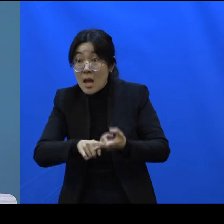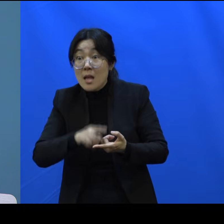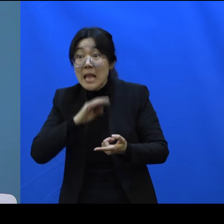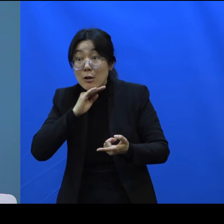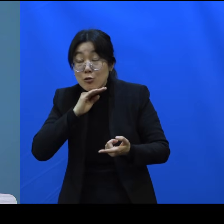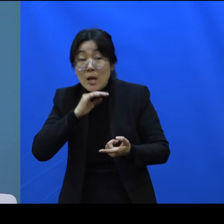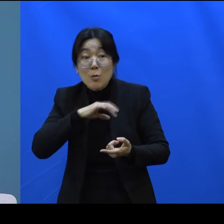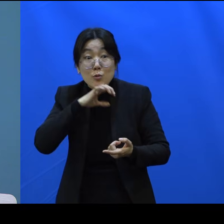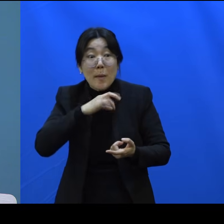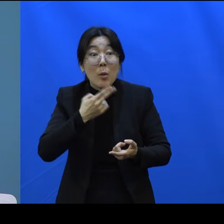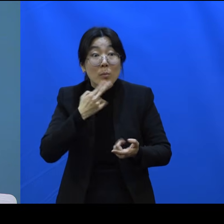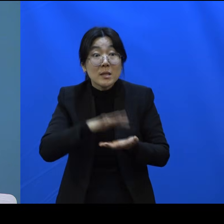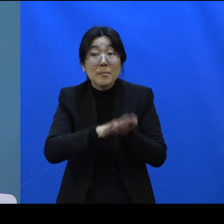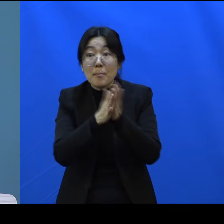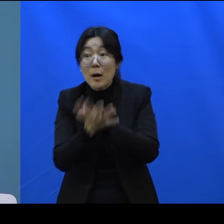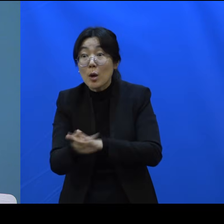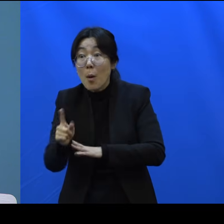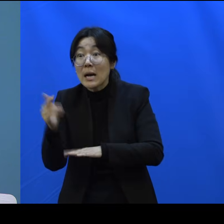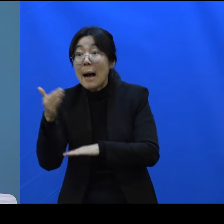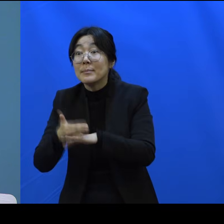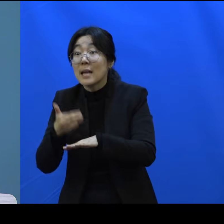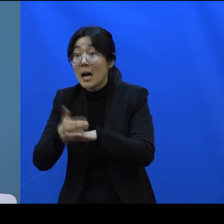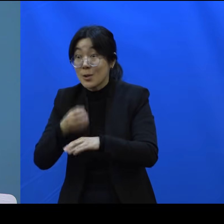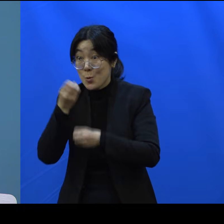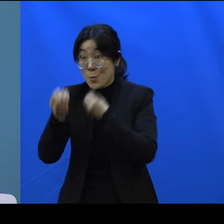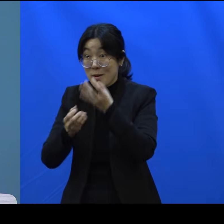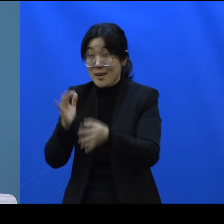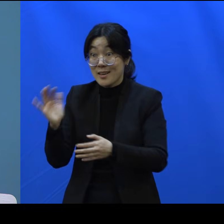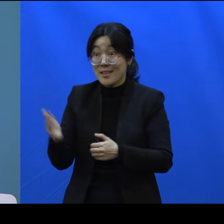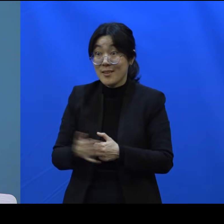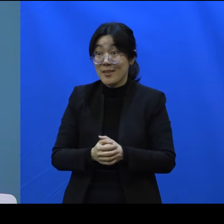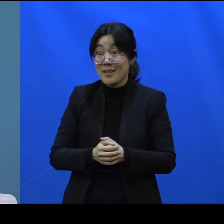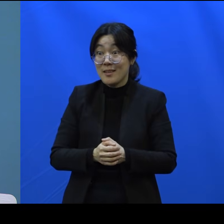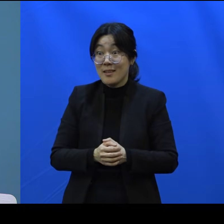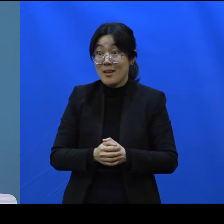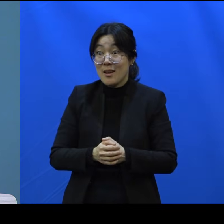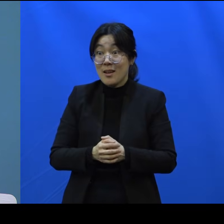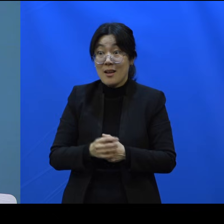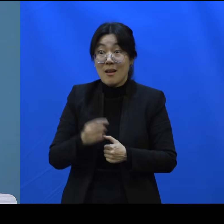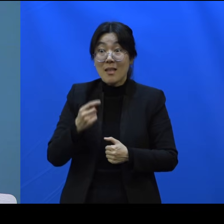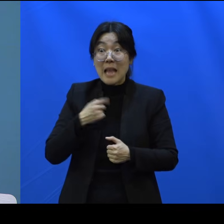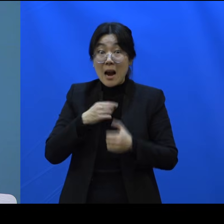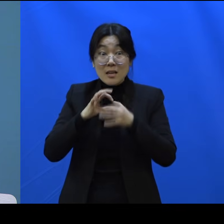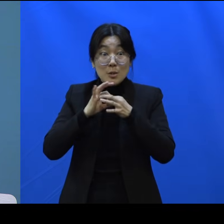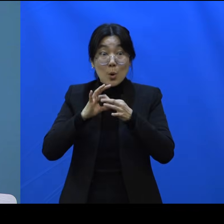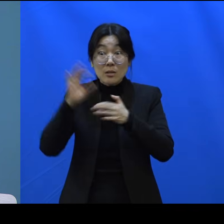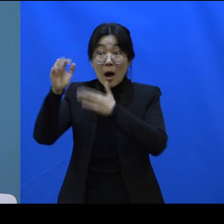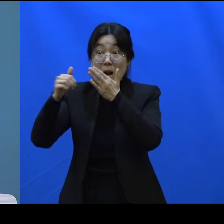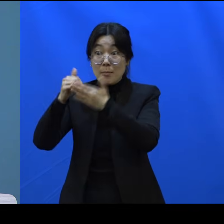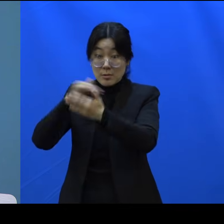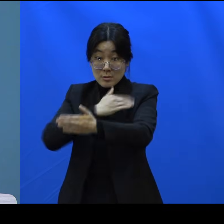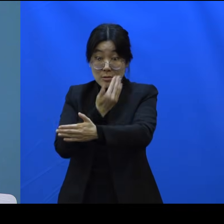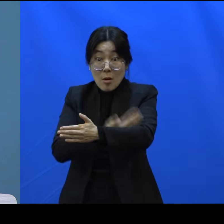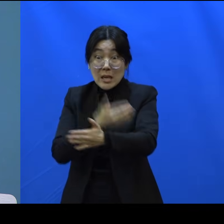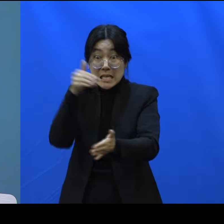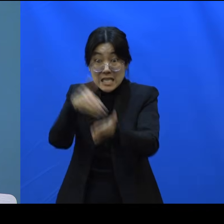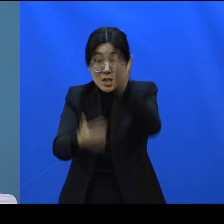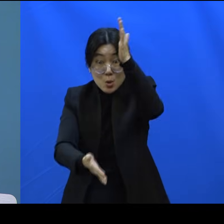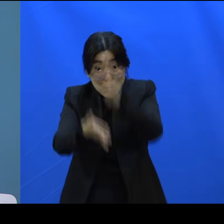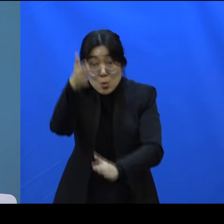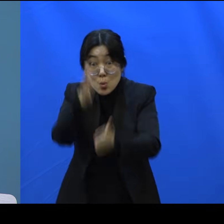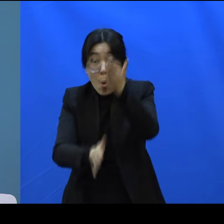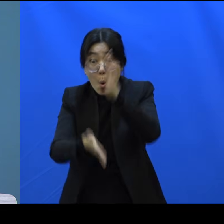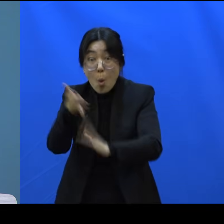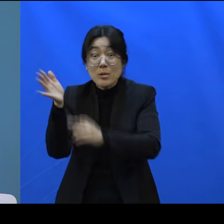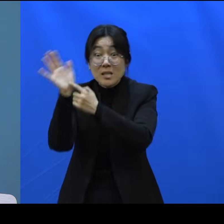그러니까 여러분, 우리가 기도를 할 때 내 기도가 어디로 흘러가는 걸 알아야 돼요. 그죠? 근데 그게 알기가 어렵다는 거예요. 바울은